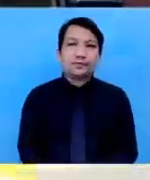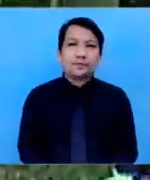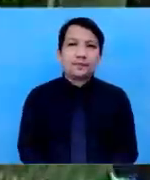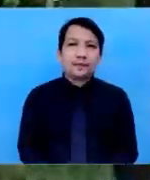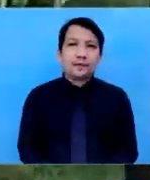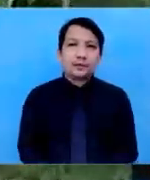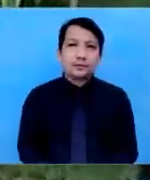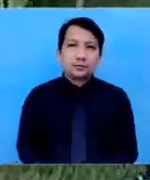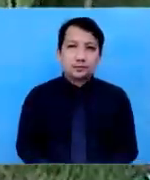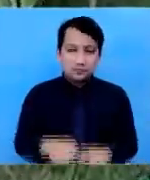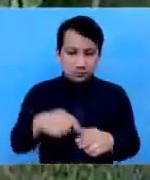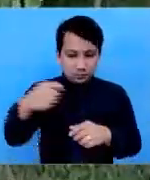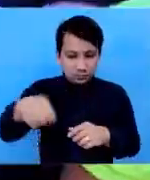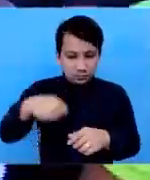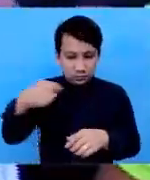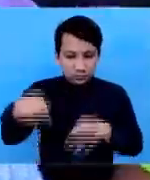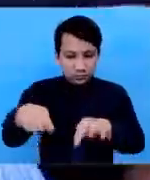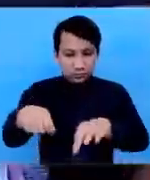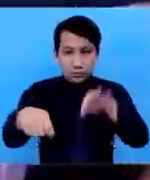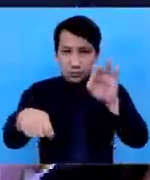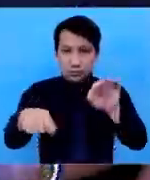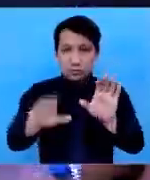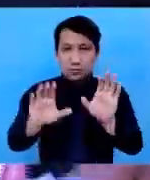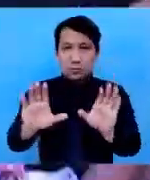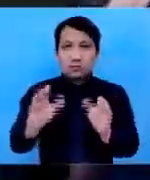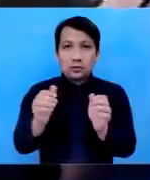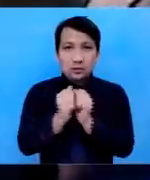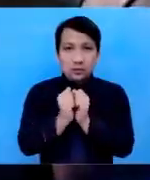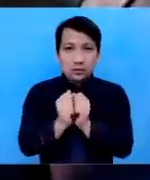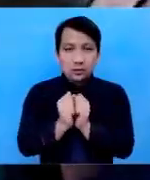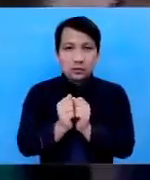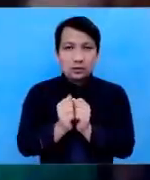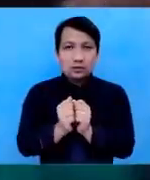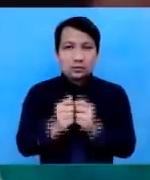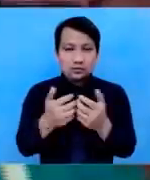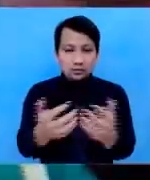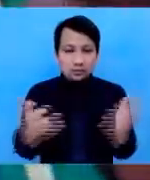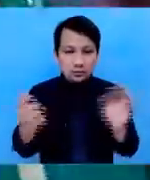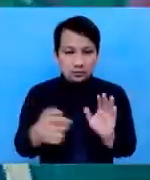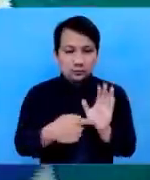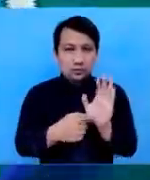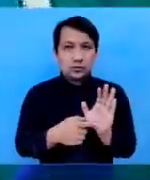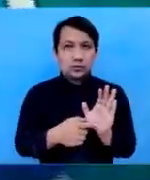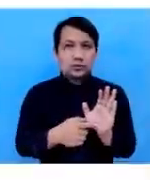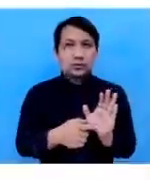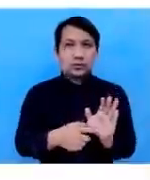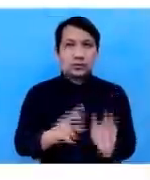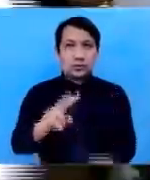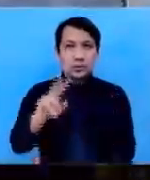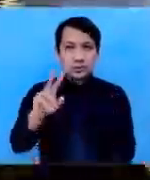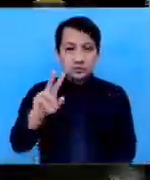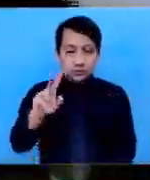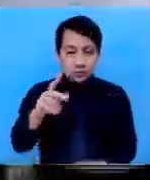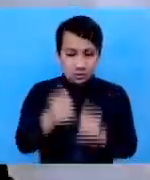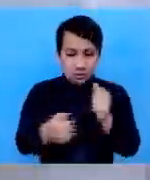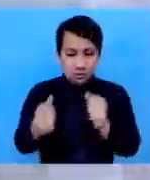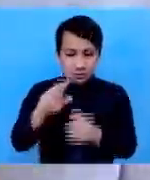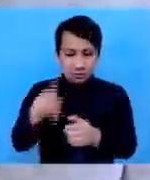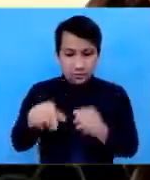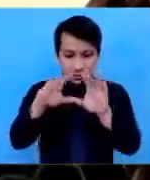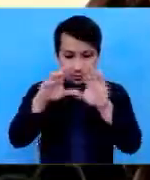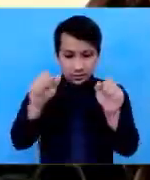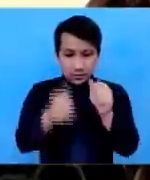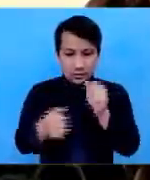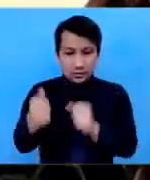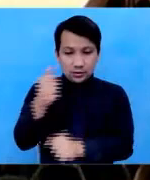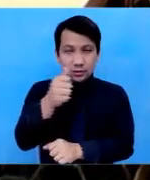Nagpa-raffle, naki-selfie at nakisaya sa mga booth. Ganyan pinangunahan ni Vice President at Education Secretary Sara Duterte